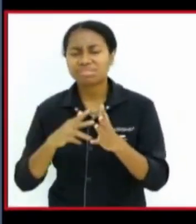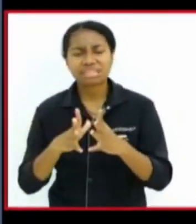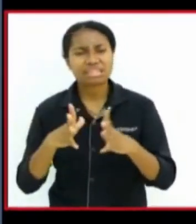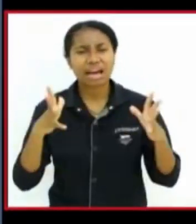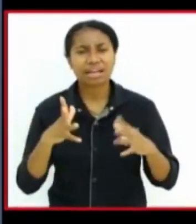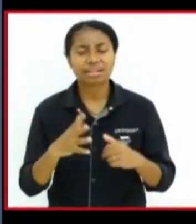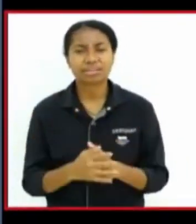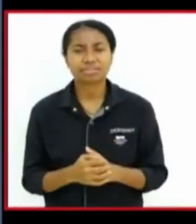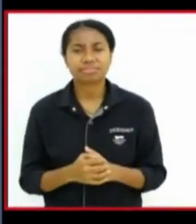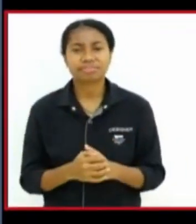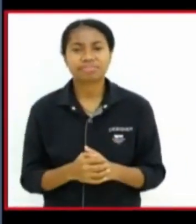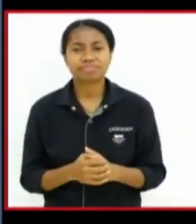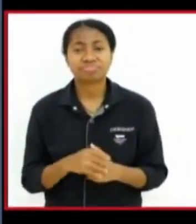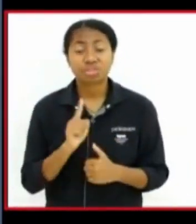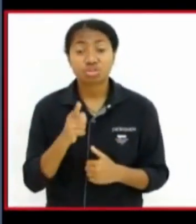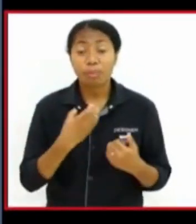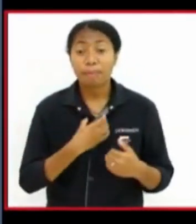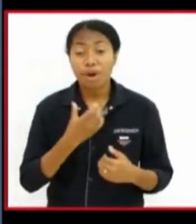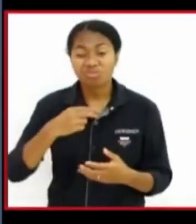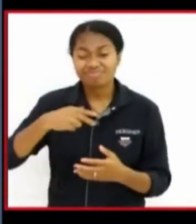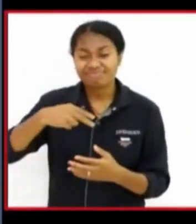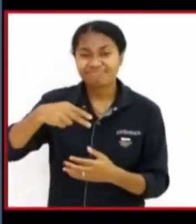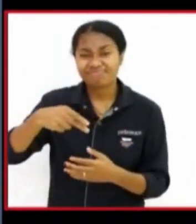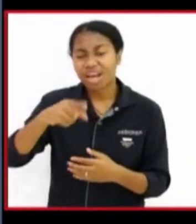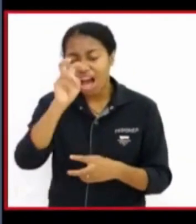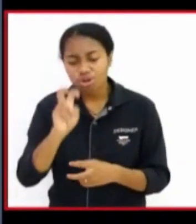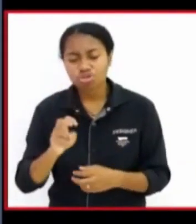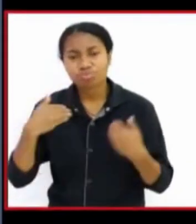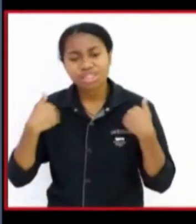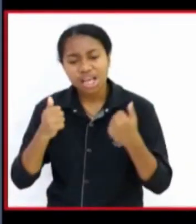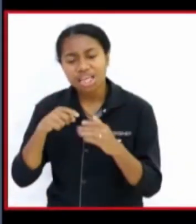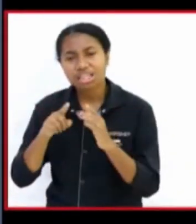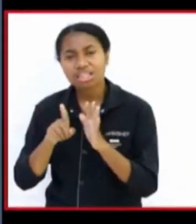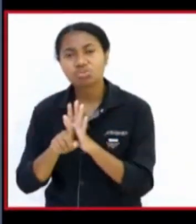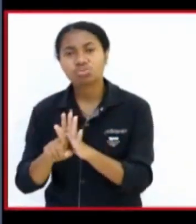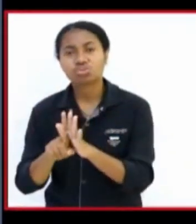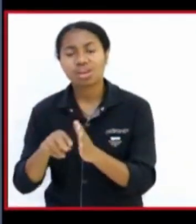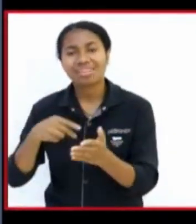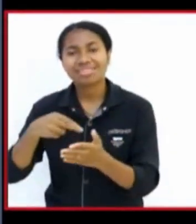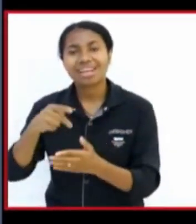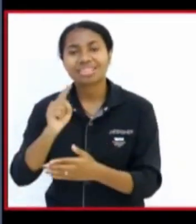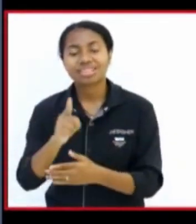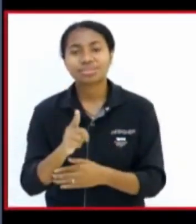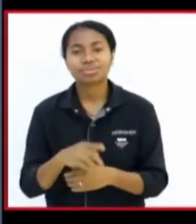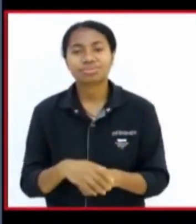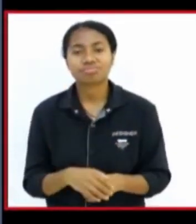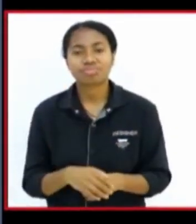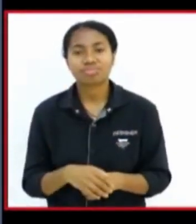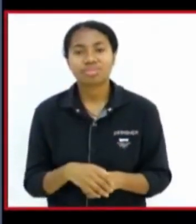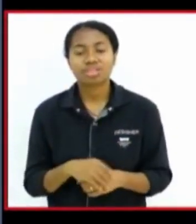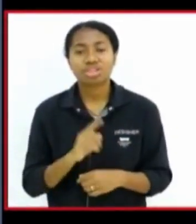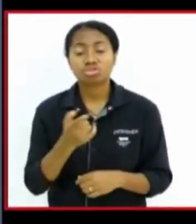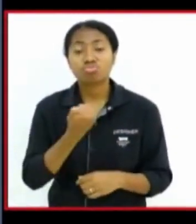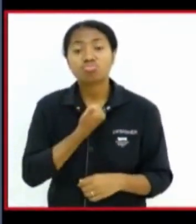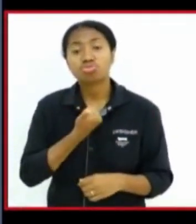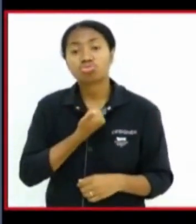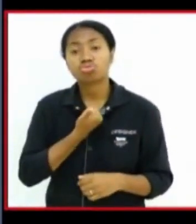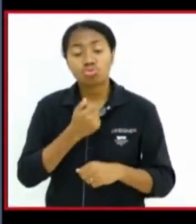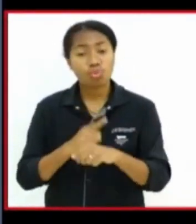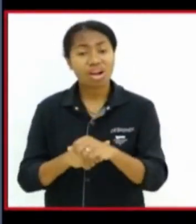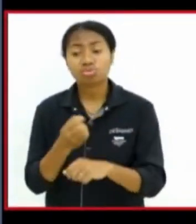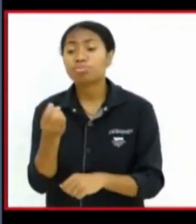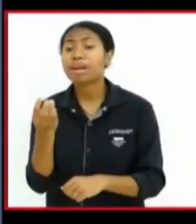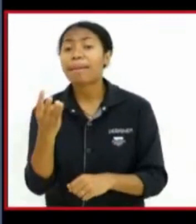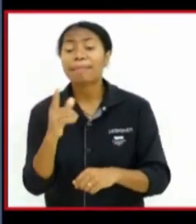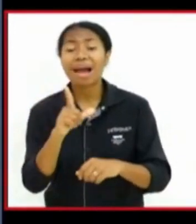disana saya kalau ada kapal dari sini mau menyeberang ke sana dia mesti ikut Jalur Kuning Sutra bayangkan membutuhkan waktu berapa lama